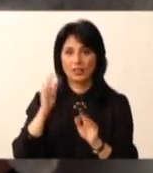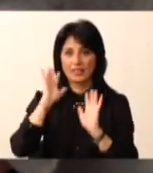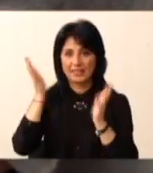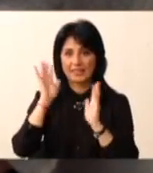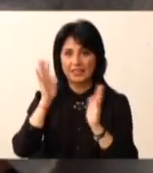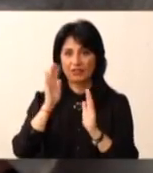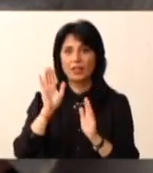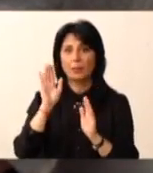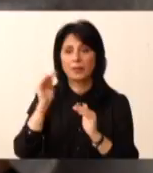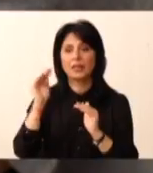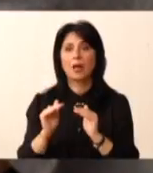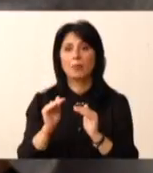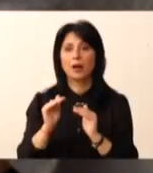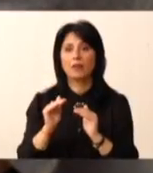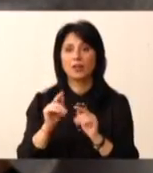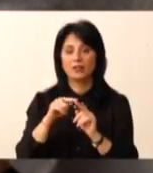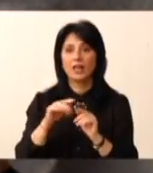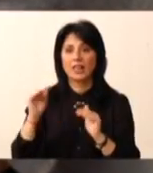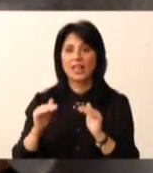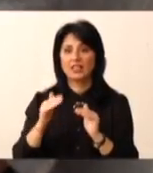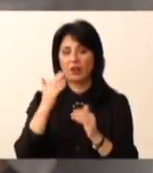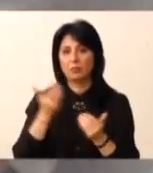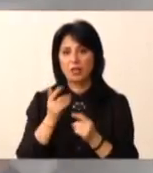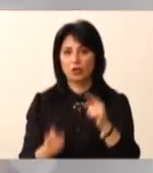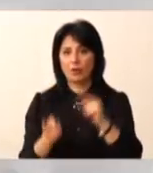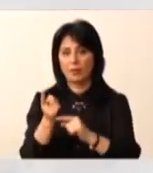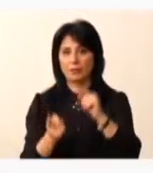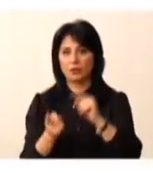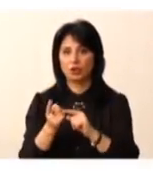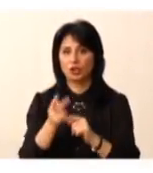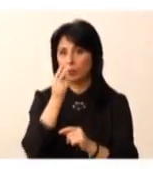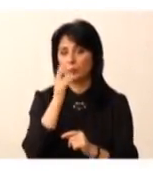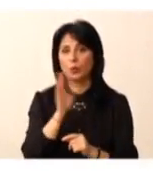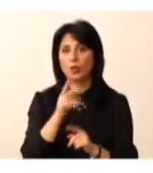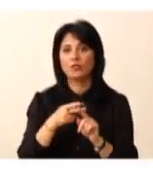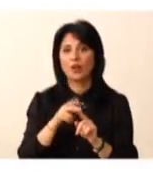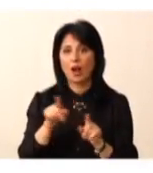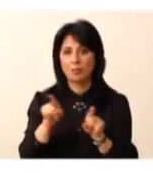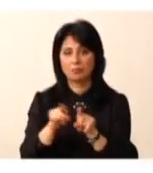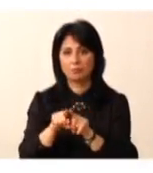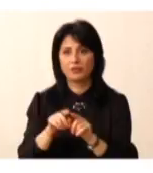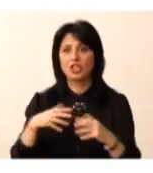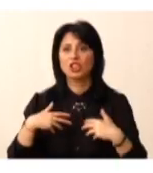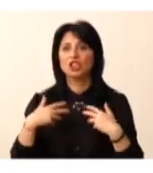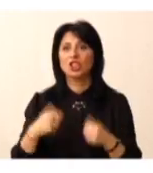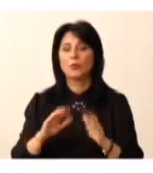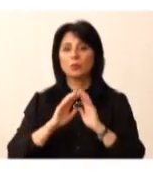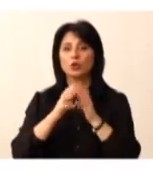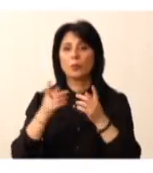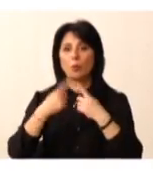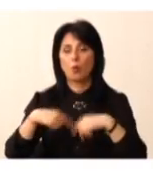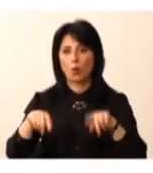არტერიული წნევა გაცილებით დაბალია დასავლეთის მაცხოვრებლებში. მიუხედავად ამ ტენდენციისა, ჯანმრთელობის